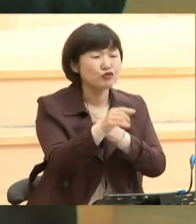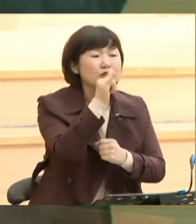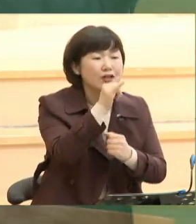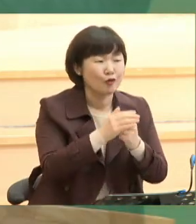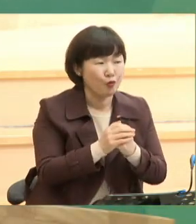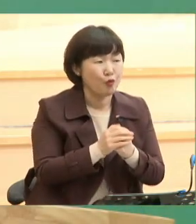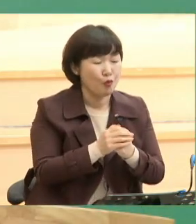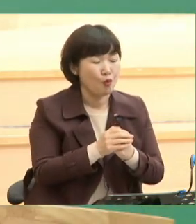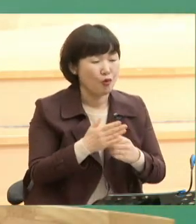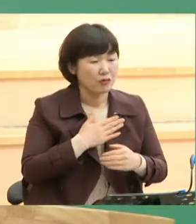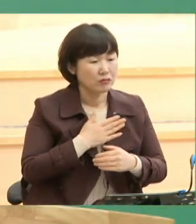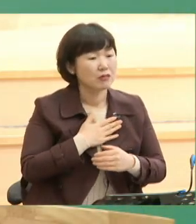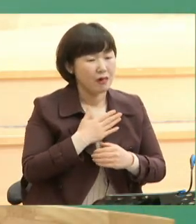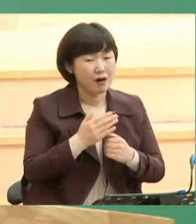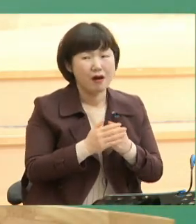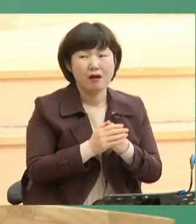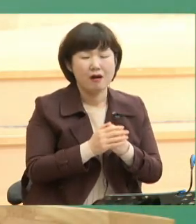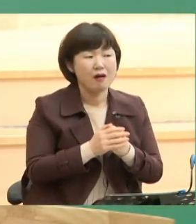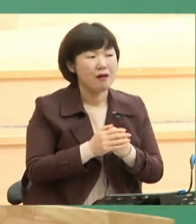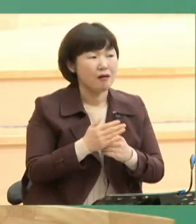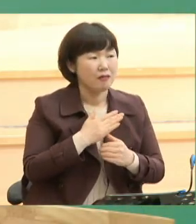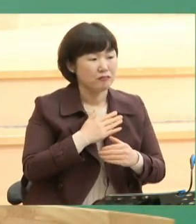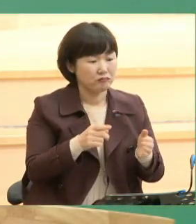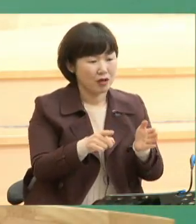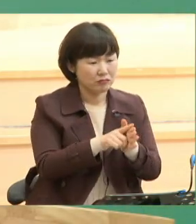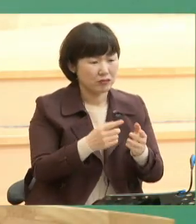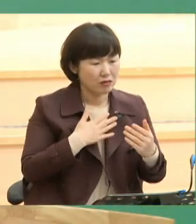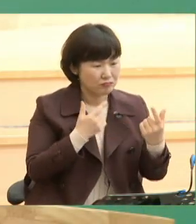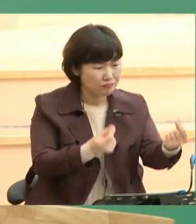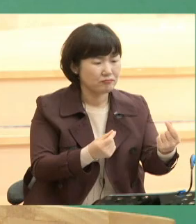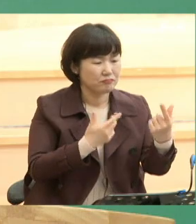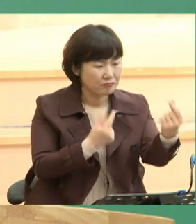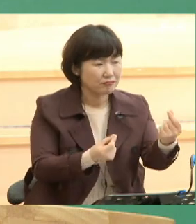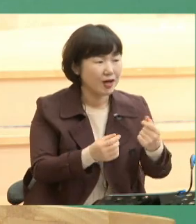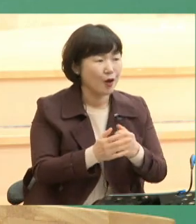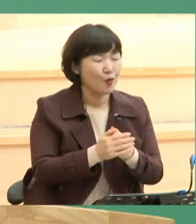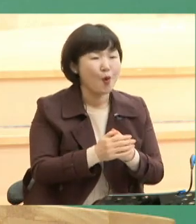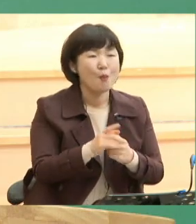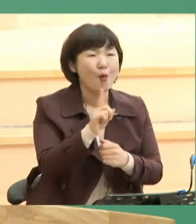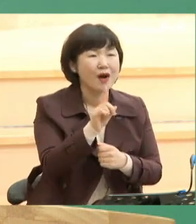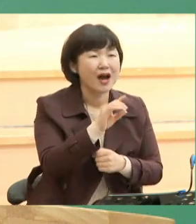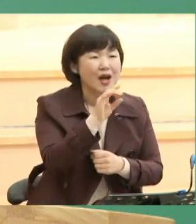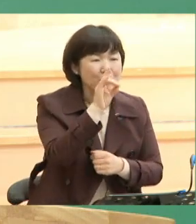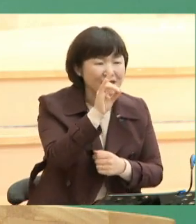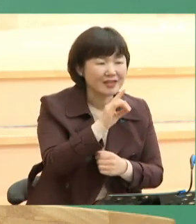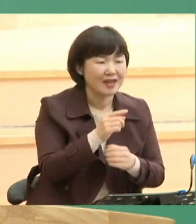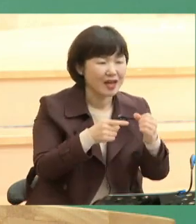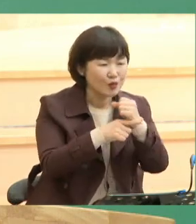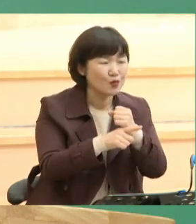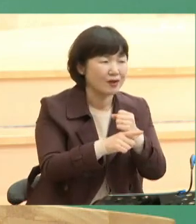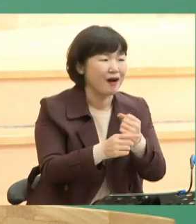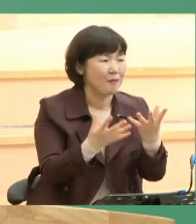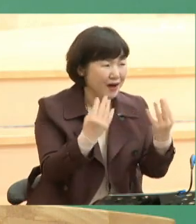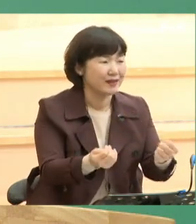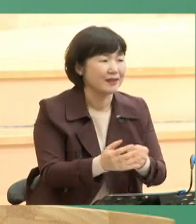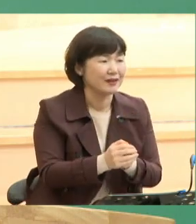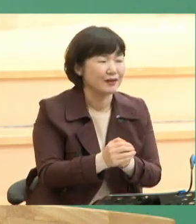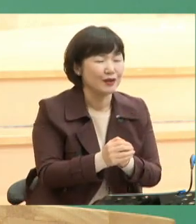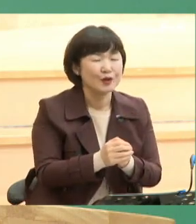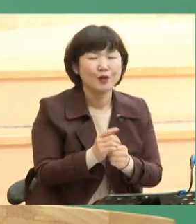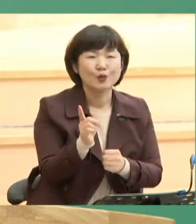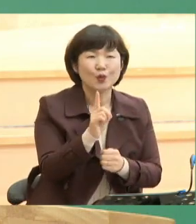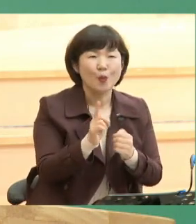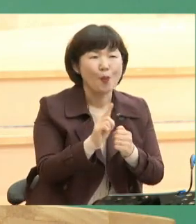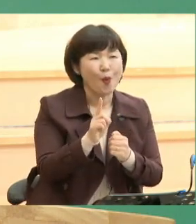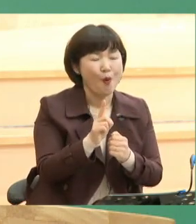막 이렇게 막 갈등 일어나면 나름대로 이유가 있어 또 나름대로